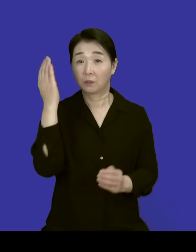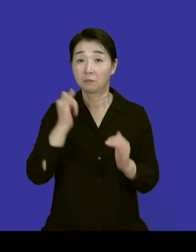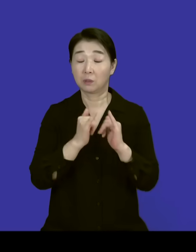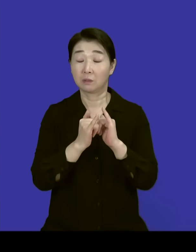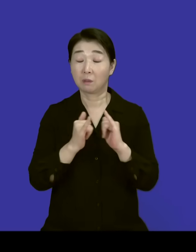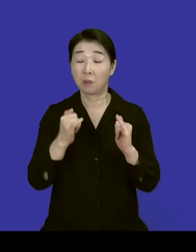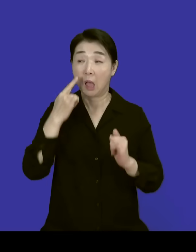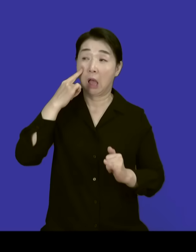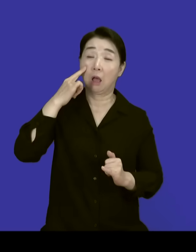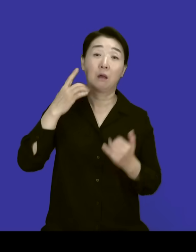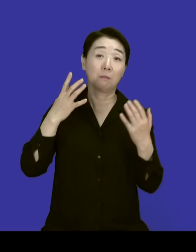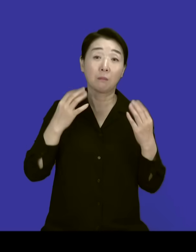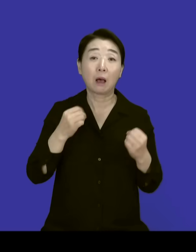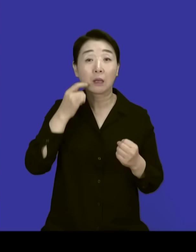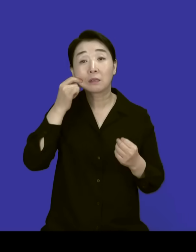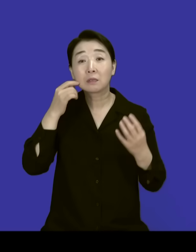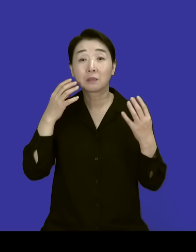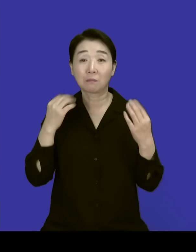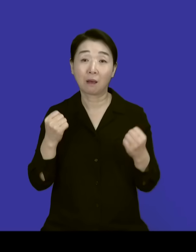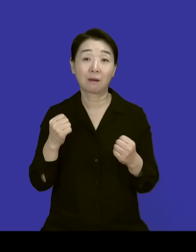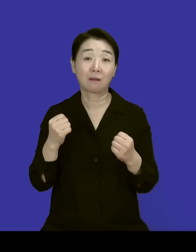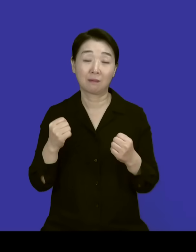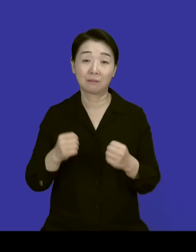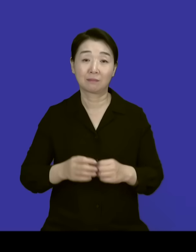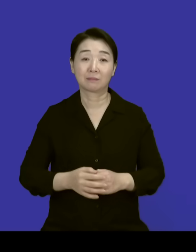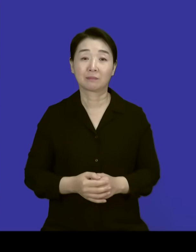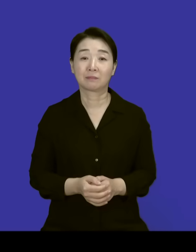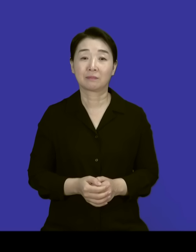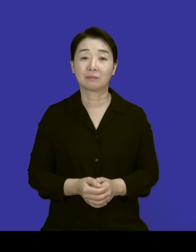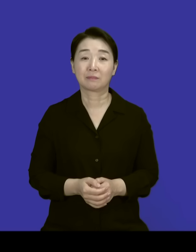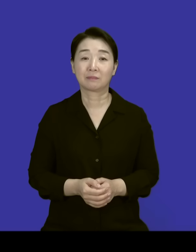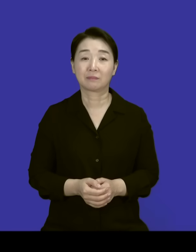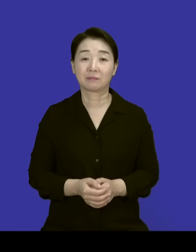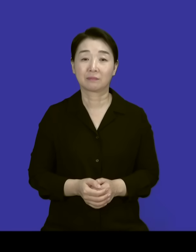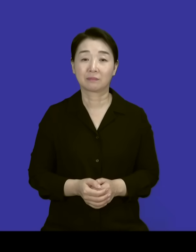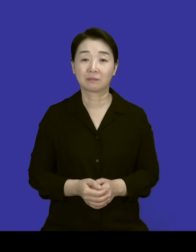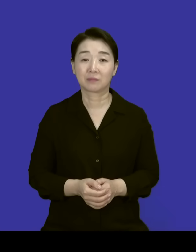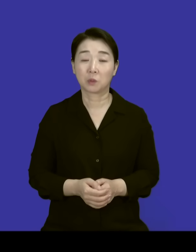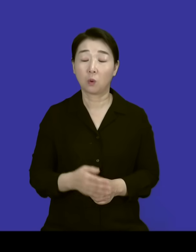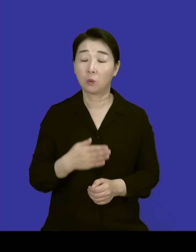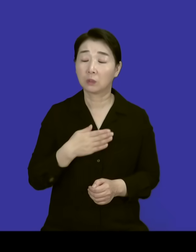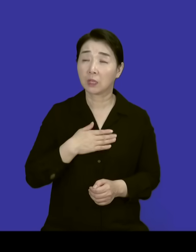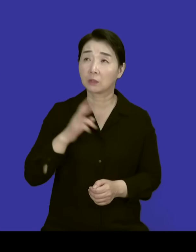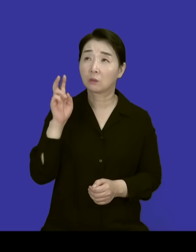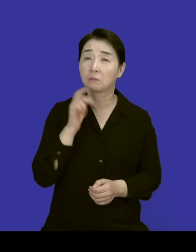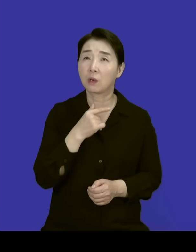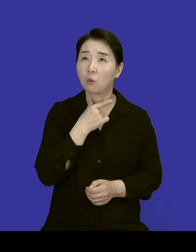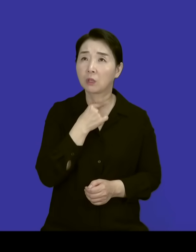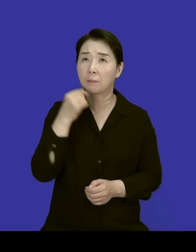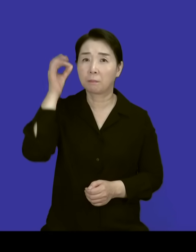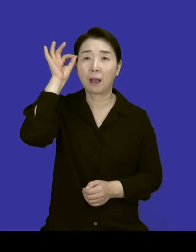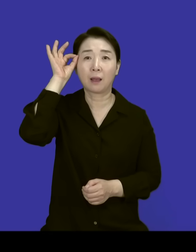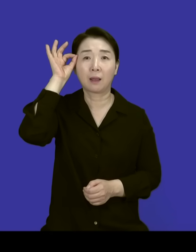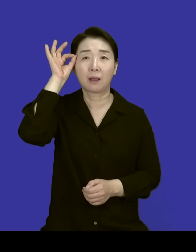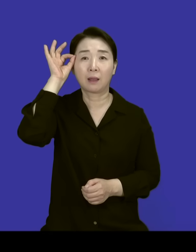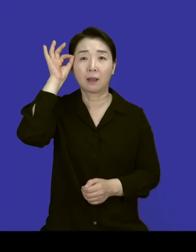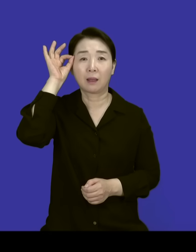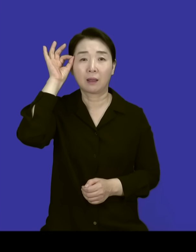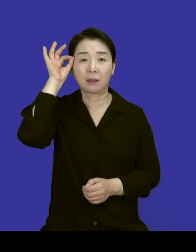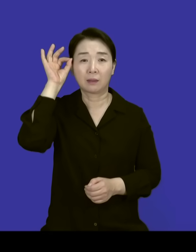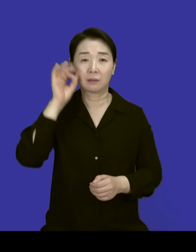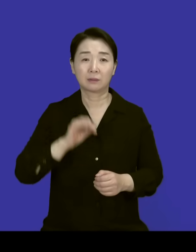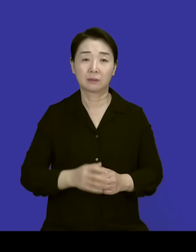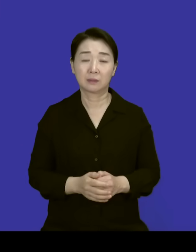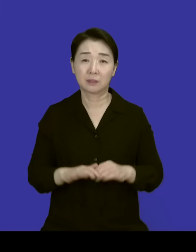이슈도 되고 네네네. 막 사회적으로 사랑도 받고 네. 나도 한번 해보고 싶은데라는 생각이 딱 갑자기 드는 거예요. 예. 지금